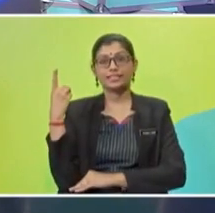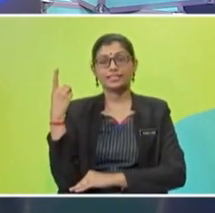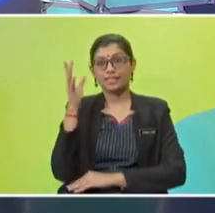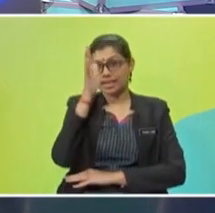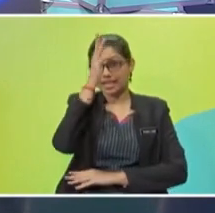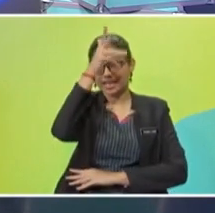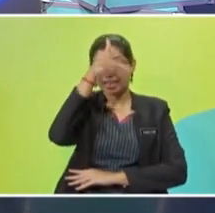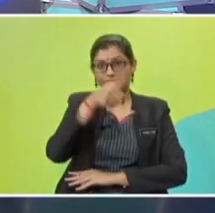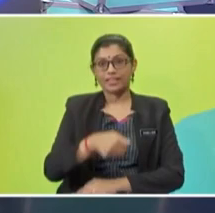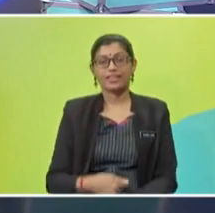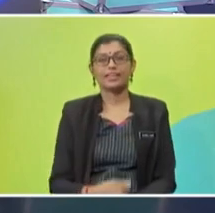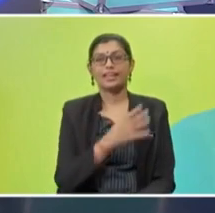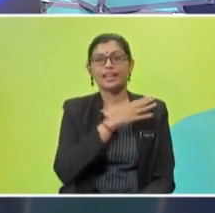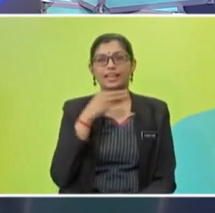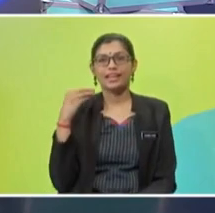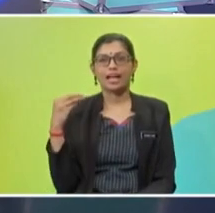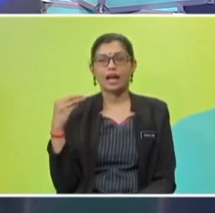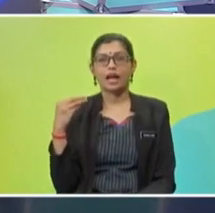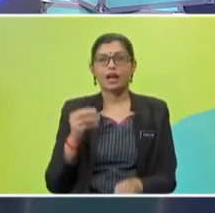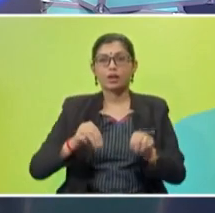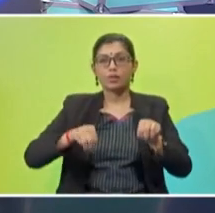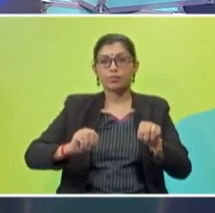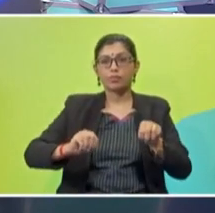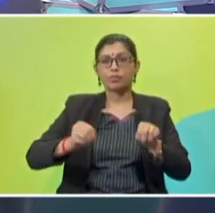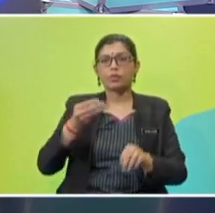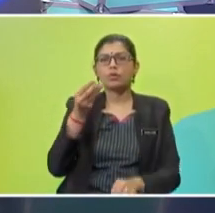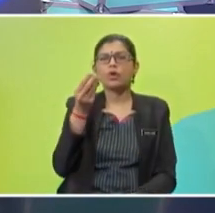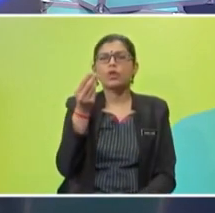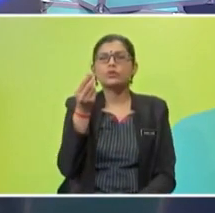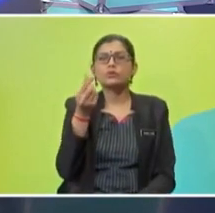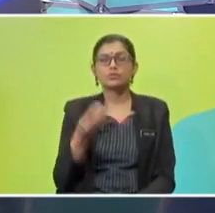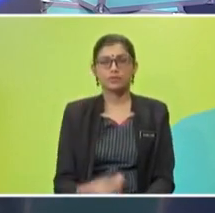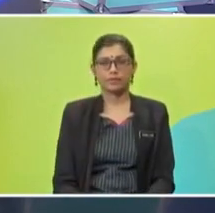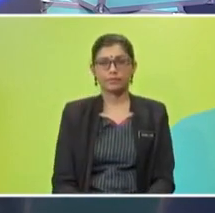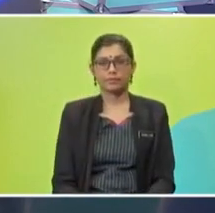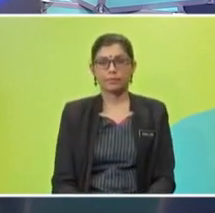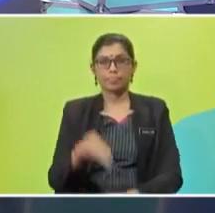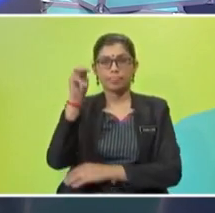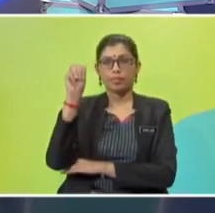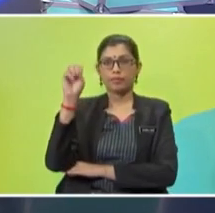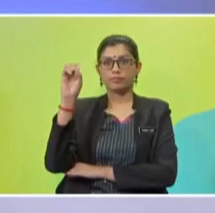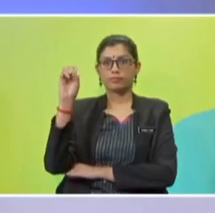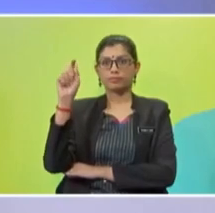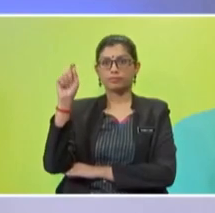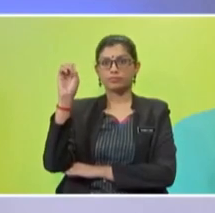activity dan juga amoto halusmu tuh halo Suci baik diam